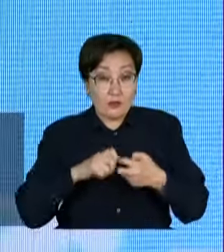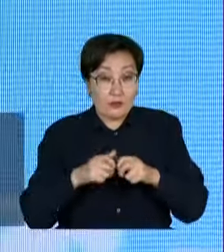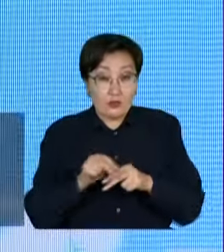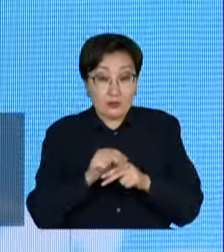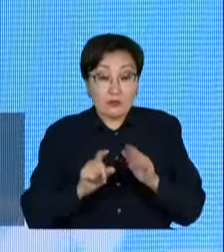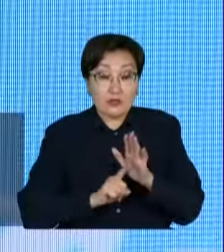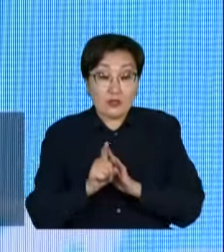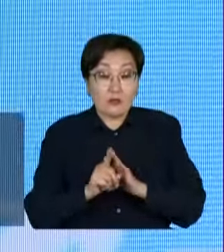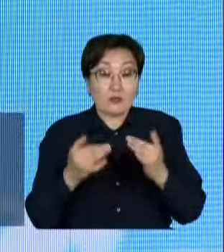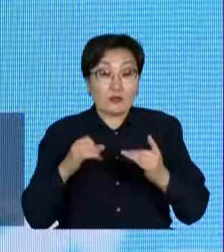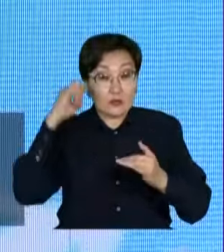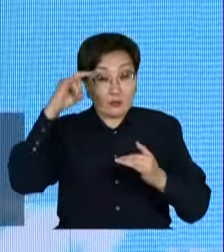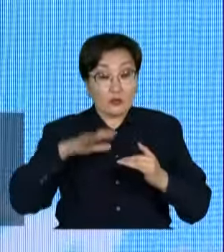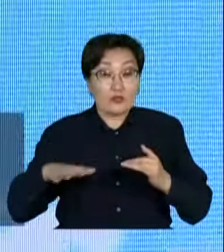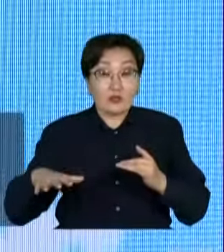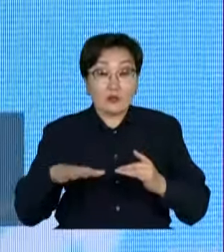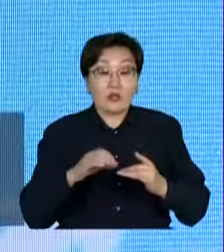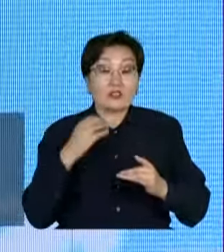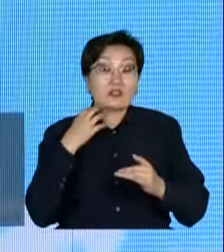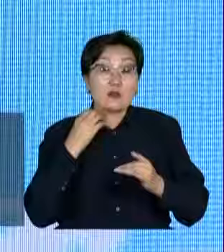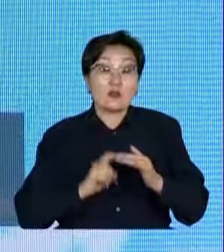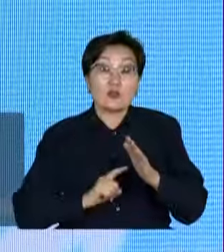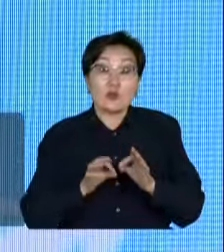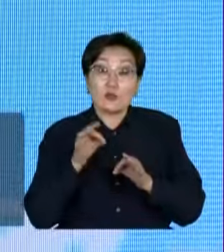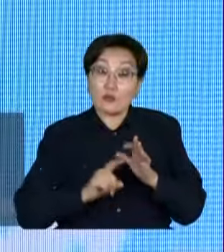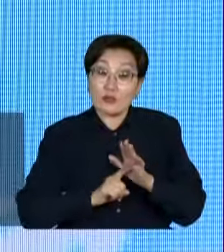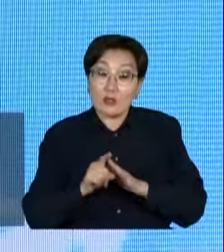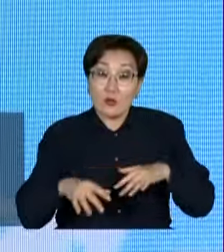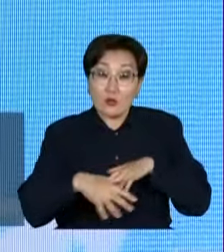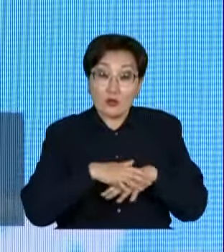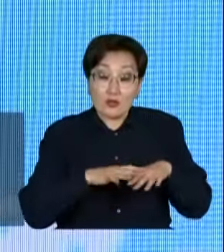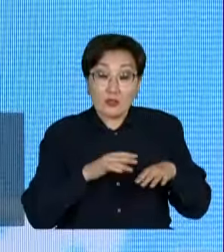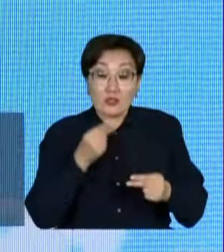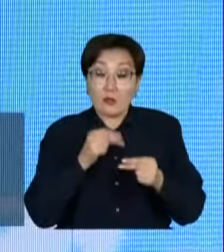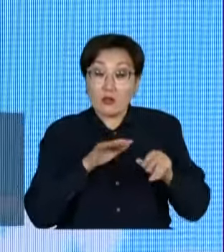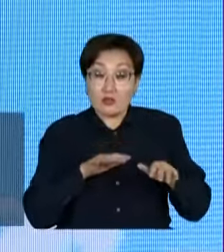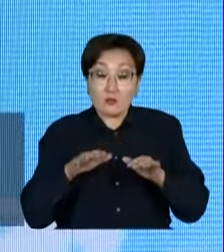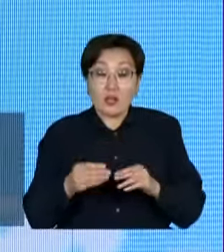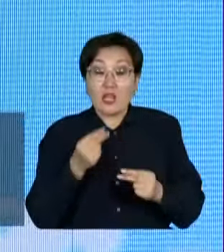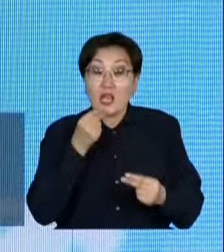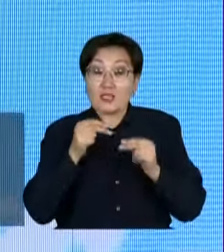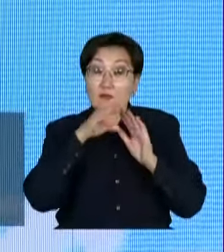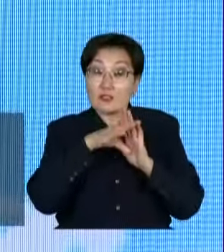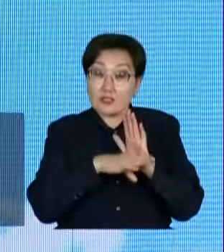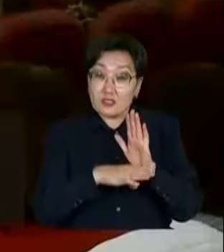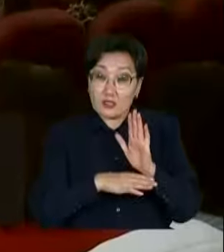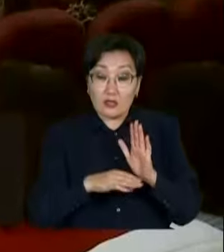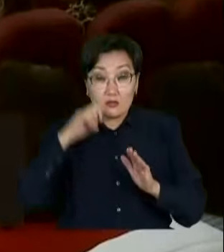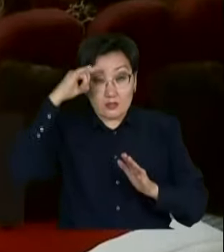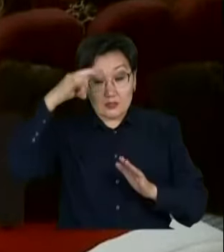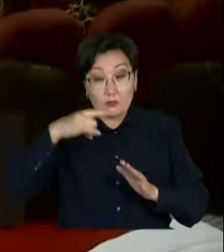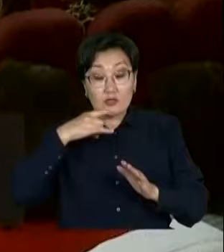Бұл еліміз бойынша тұңғыш рет Сыр өңірінен бастау алған қоғамдық тамақтану орындарындағы ас мәзірлерінің мемлекеттік